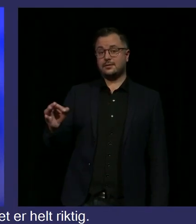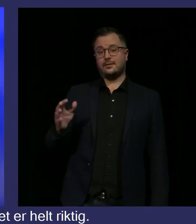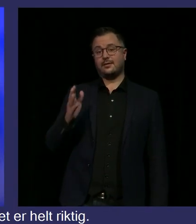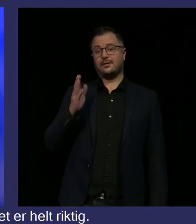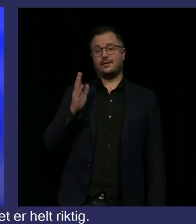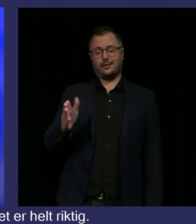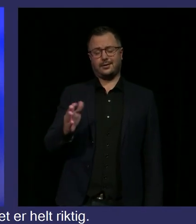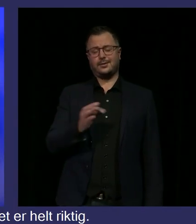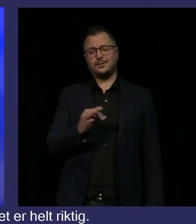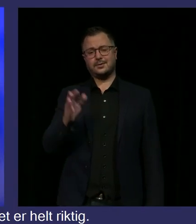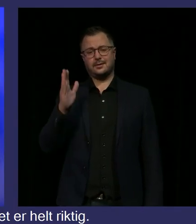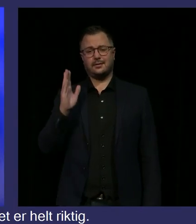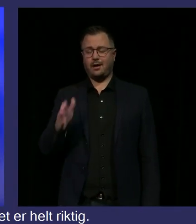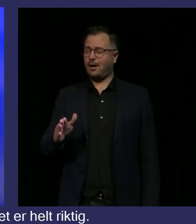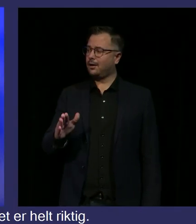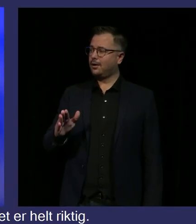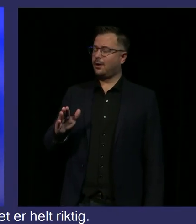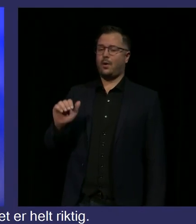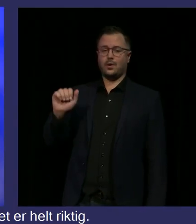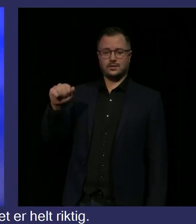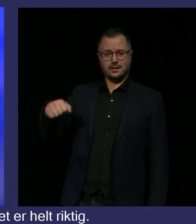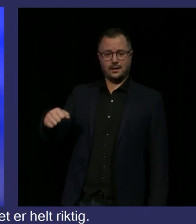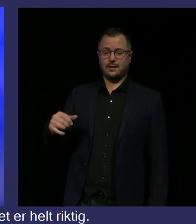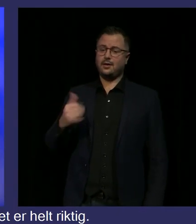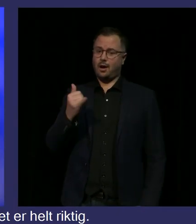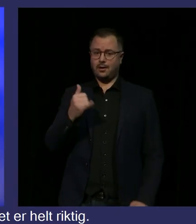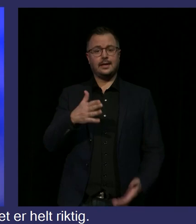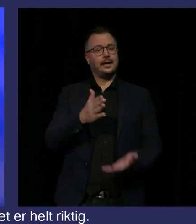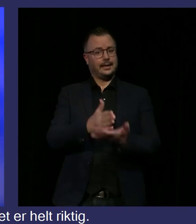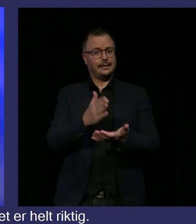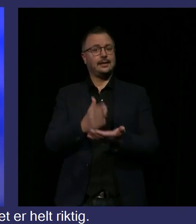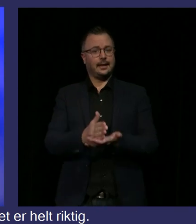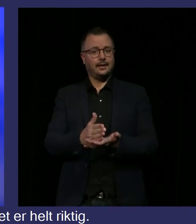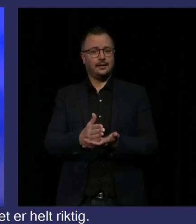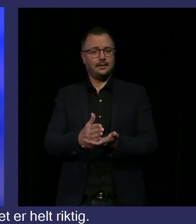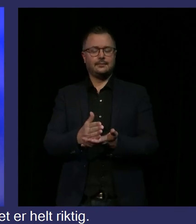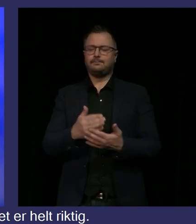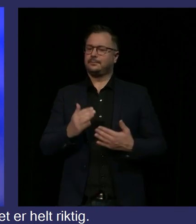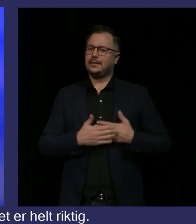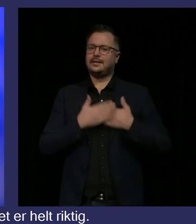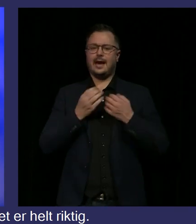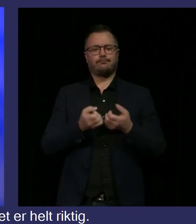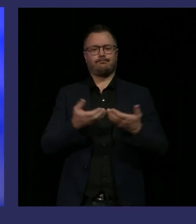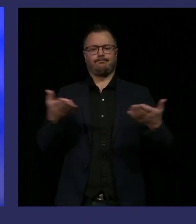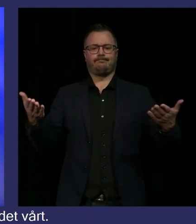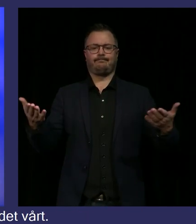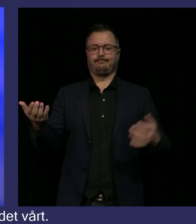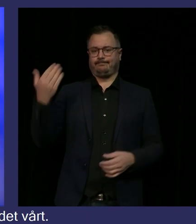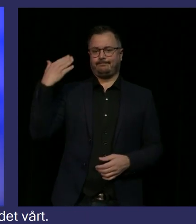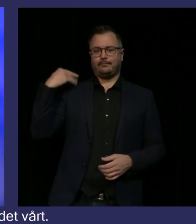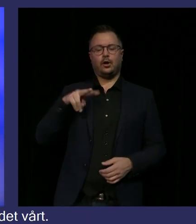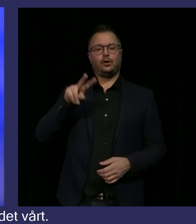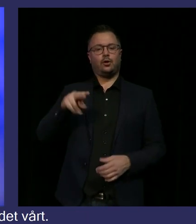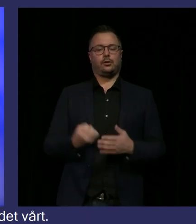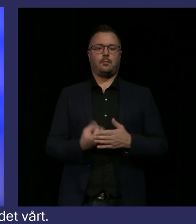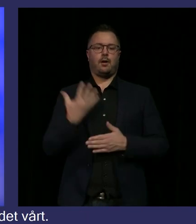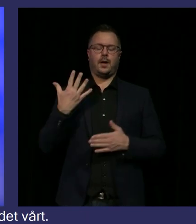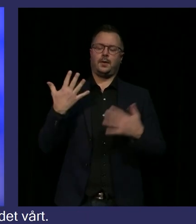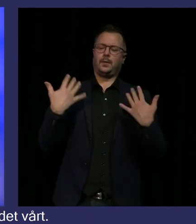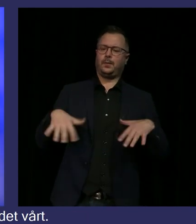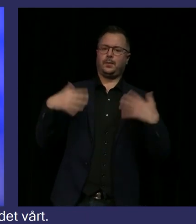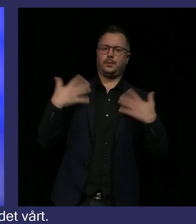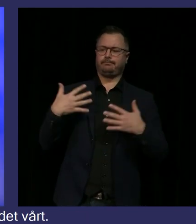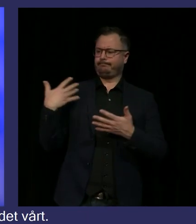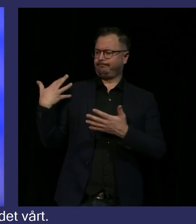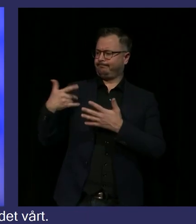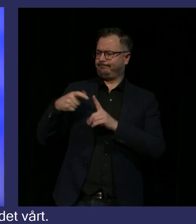Tusen takk for det, Åse. Og ja, det er helt riktig. Det var, kjære alle sammen, 12. mai i år, som ble altså en historisk